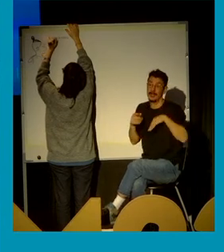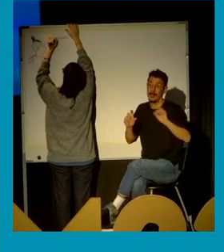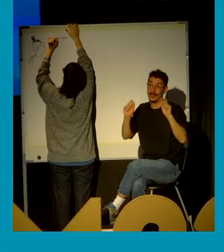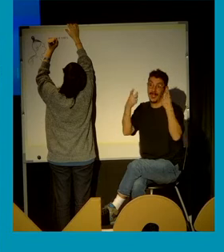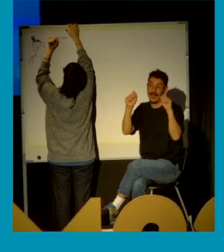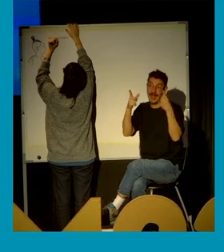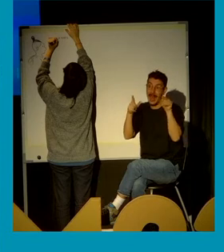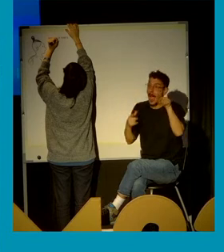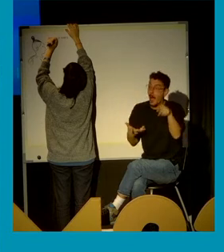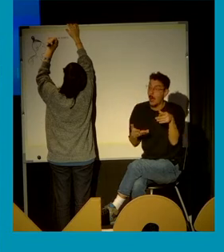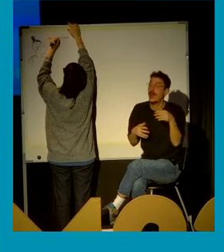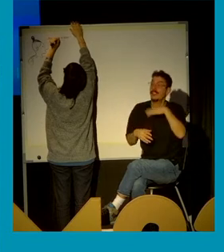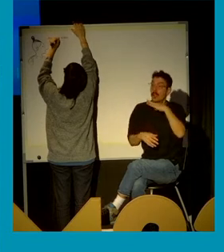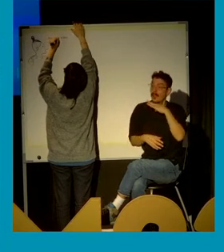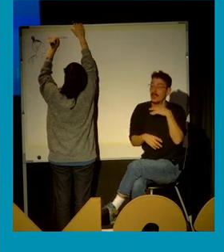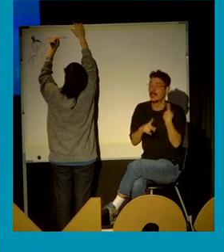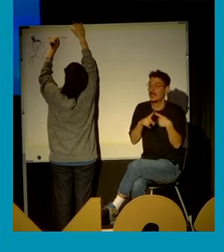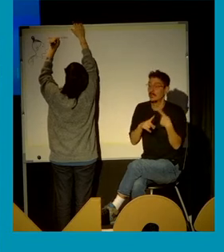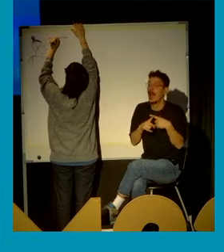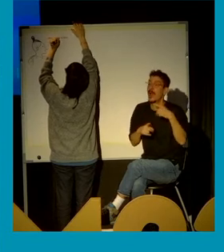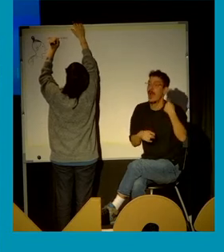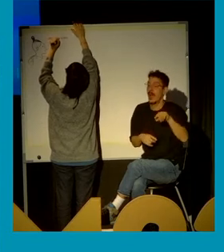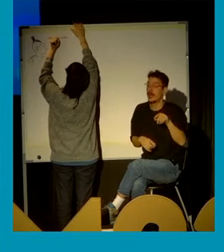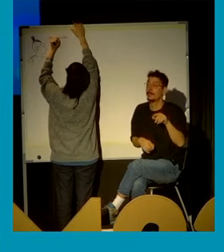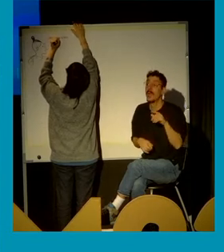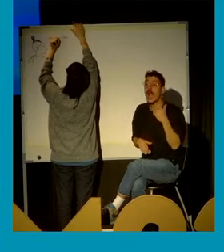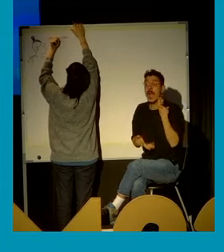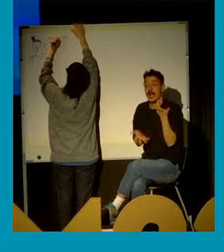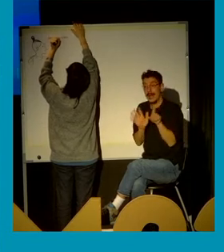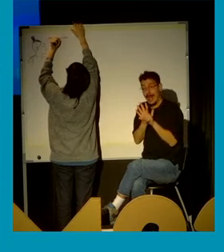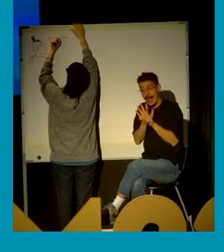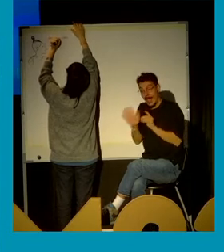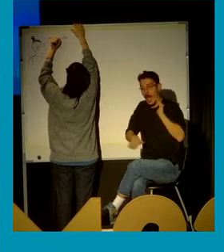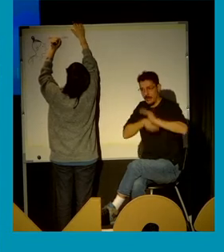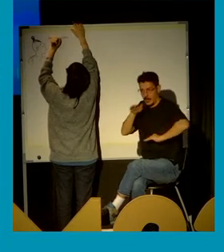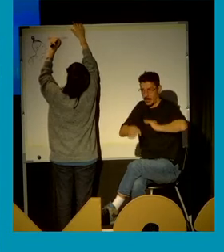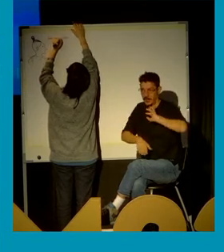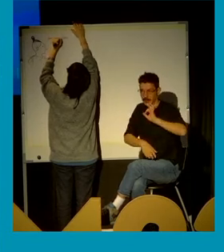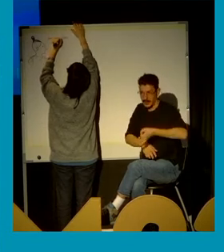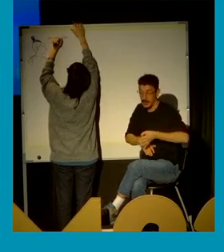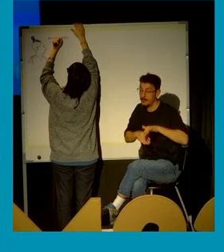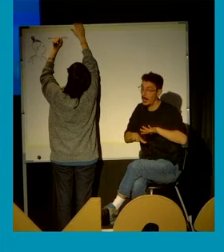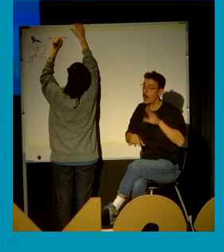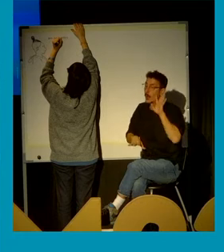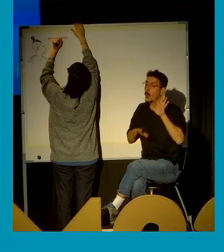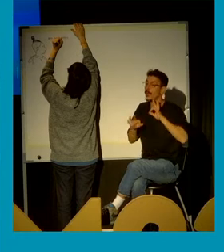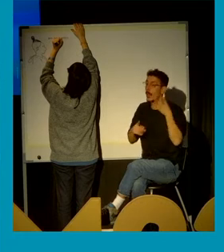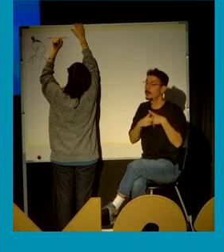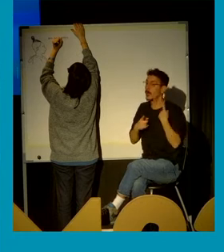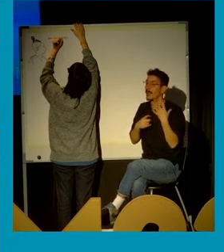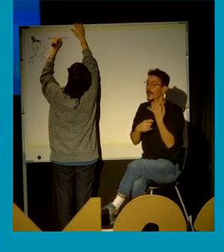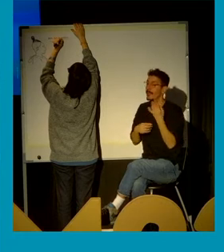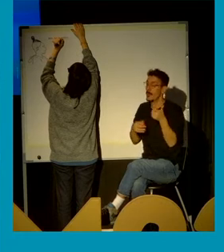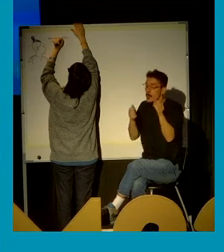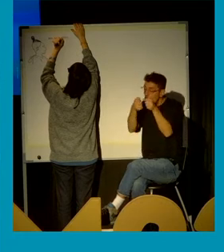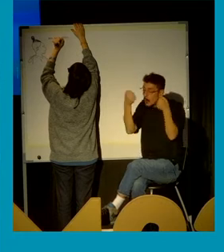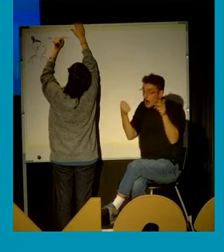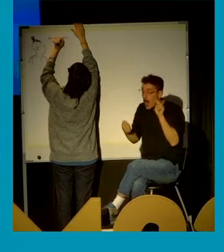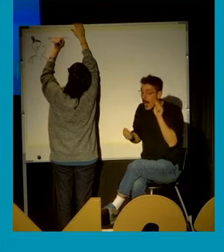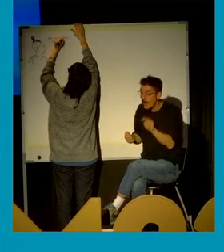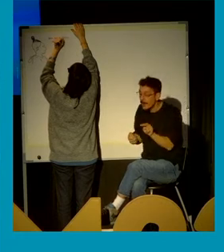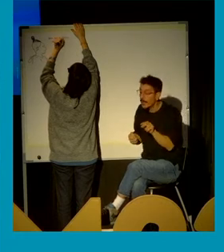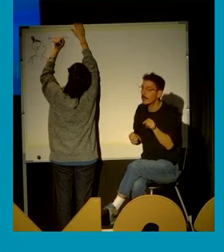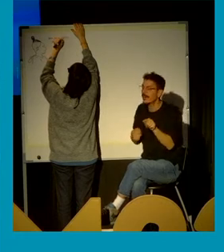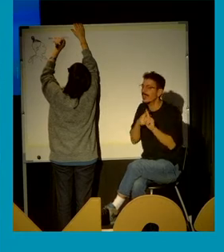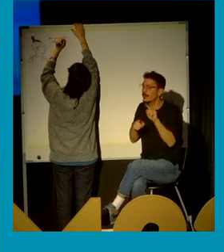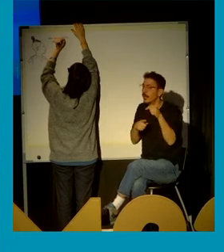avanços legislatius, però també hem de posar a la taula si això s'està veient que tingui una repercussió